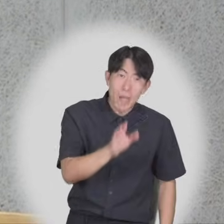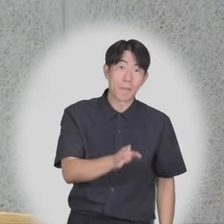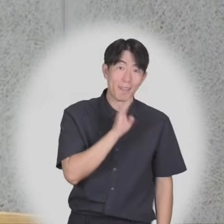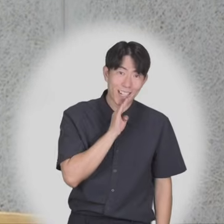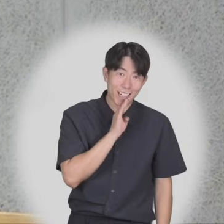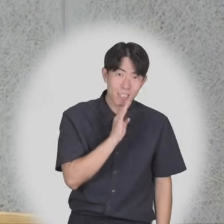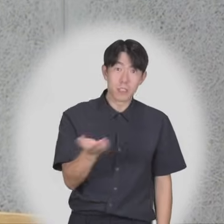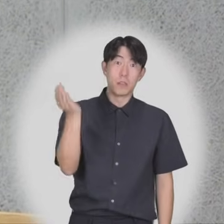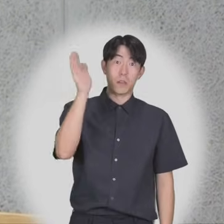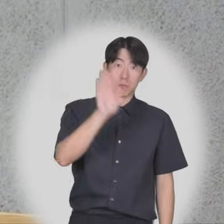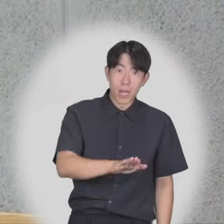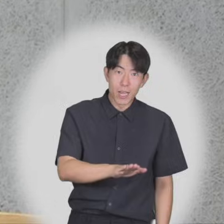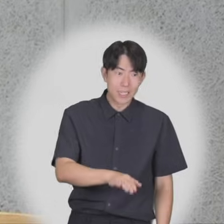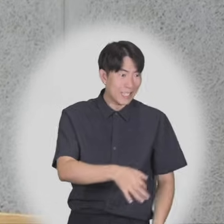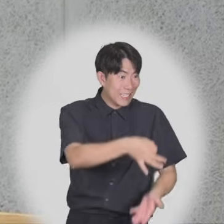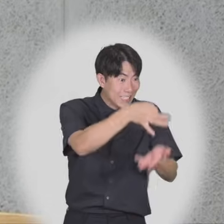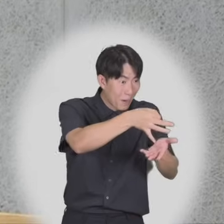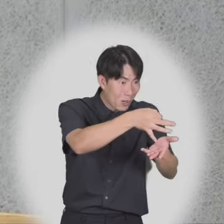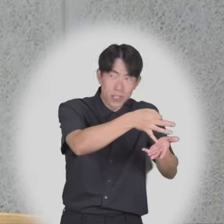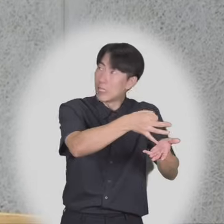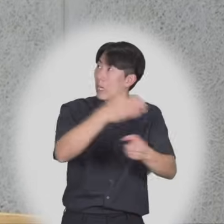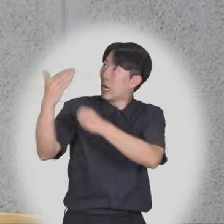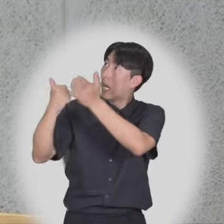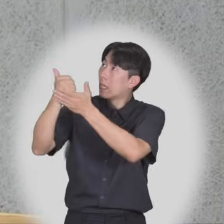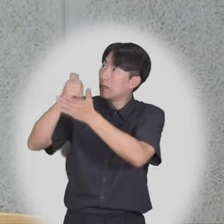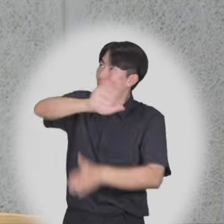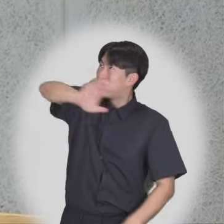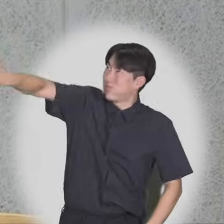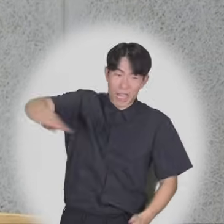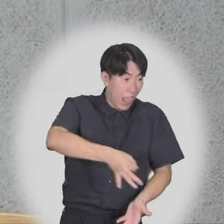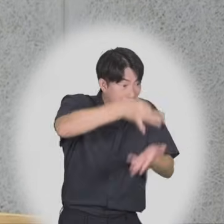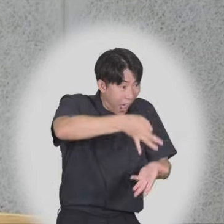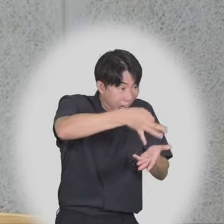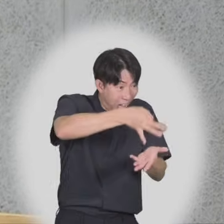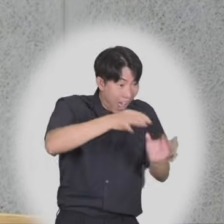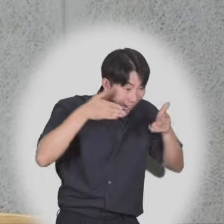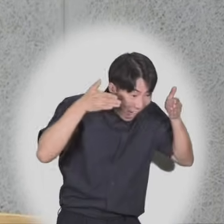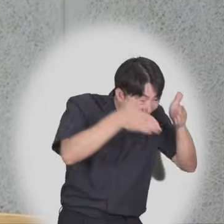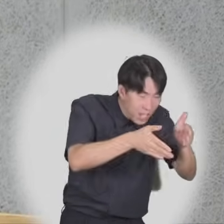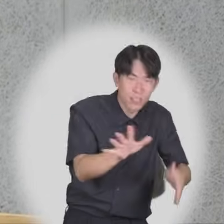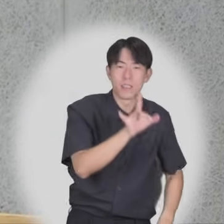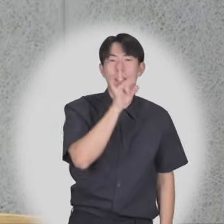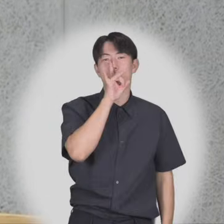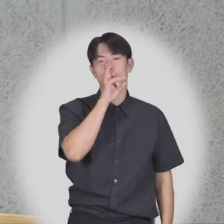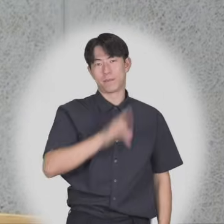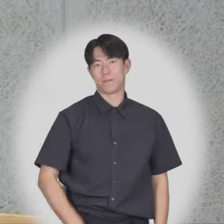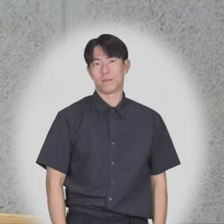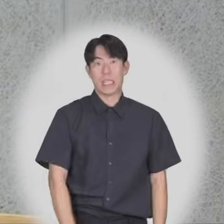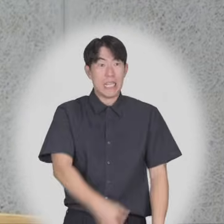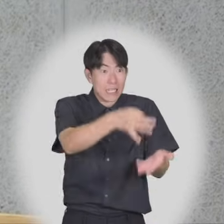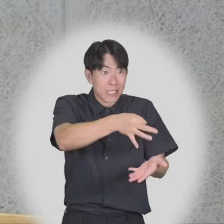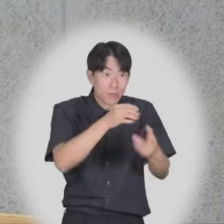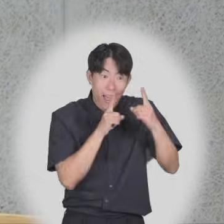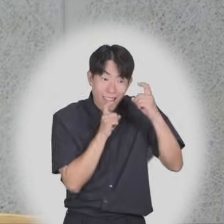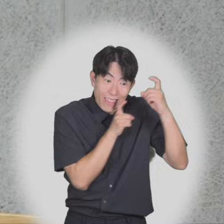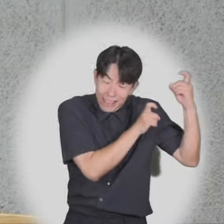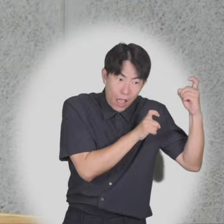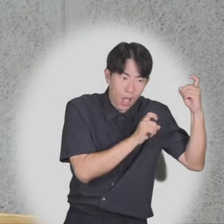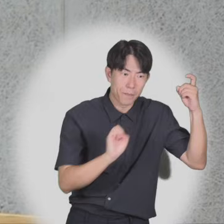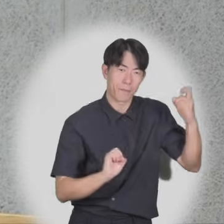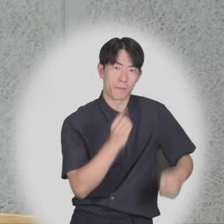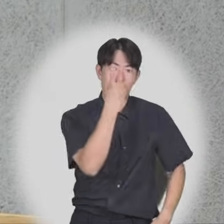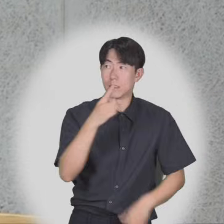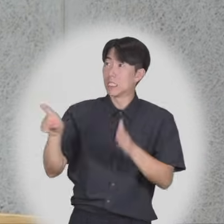경우에도 재물이 신앙보다 앞서면 안 됩니다. 재물의 유혹 때문에 신앙을 포기하거나